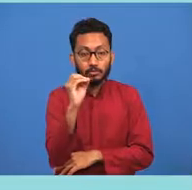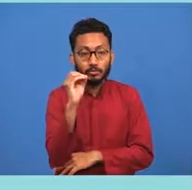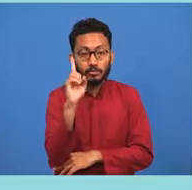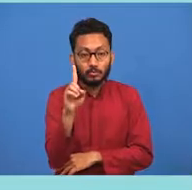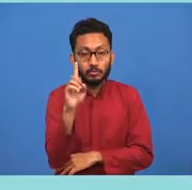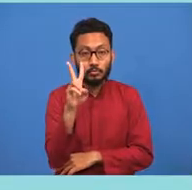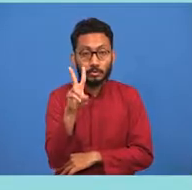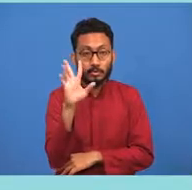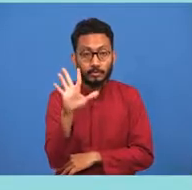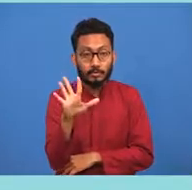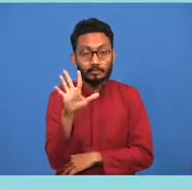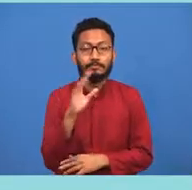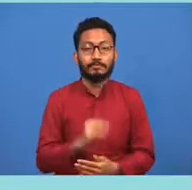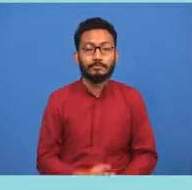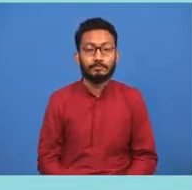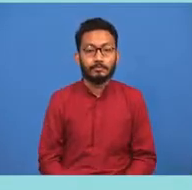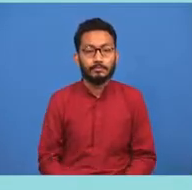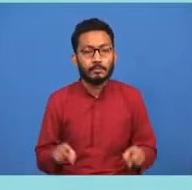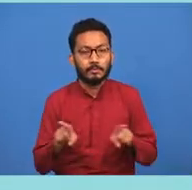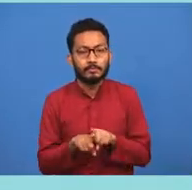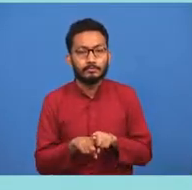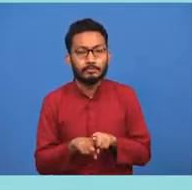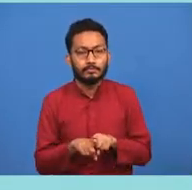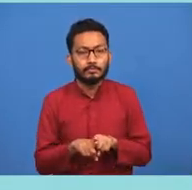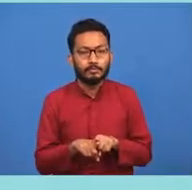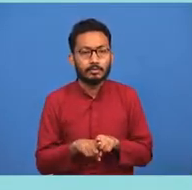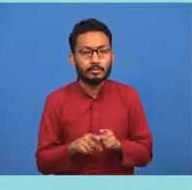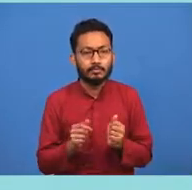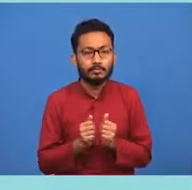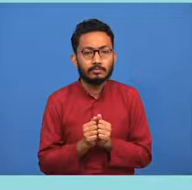0.0125 bersamaan dengan